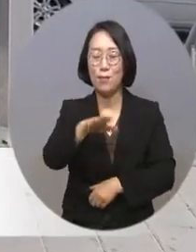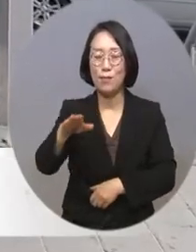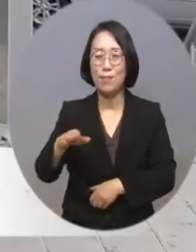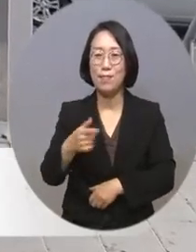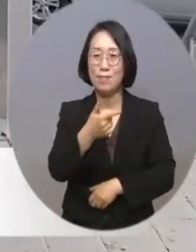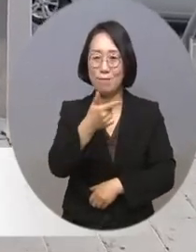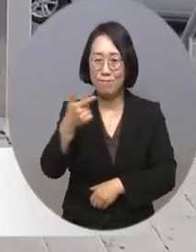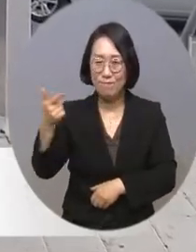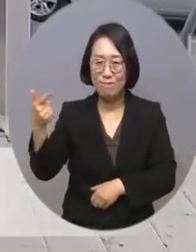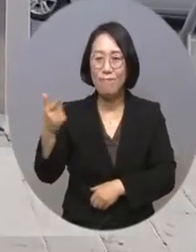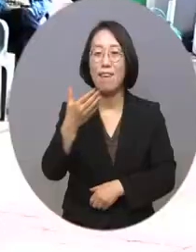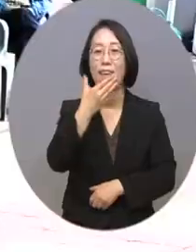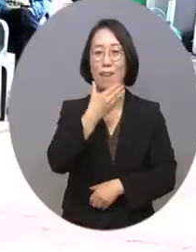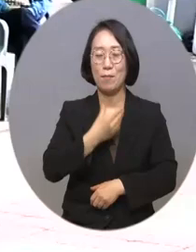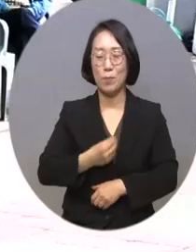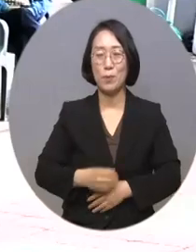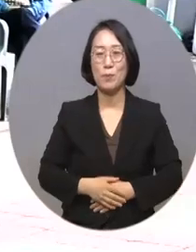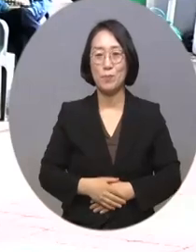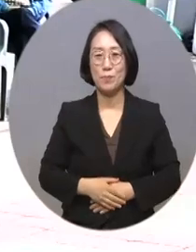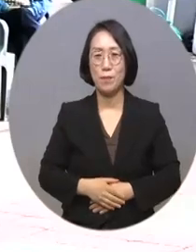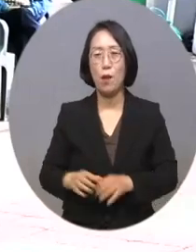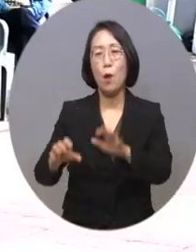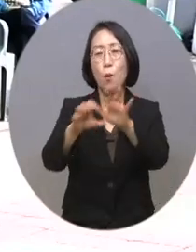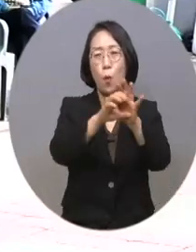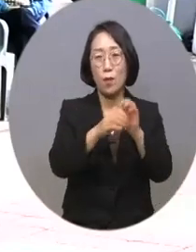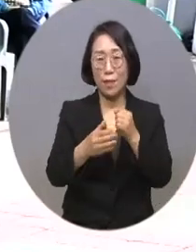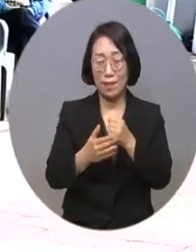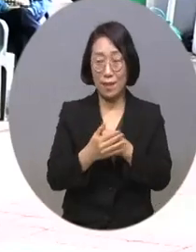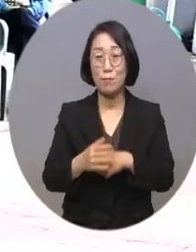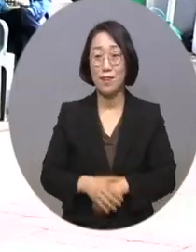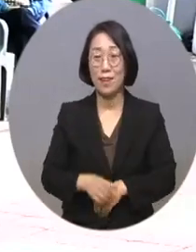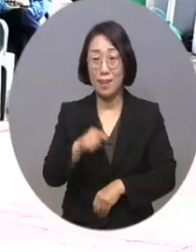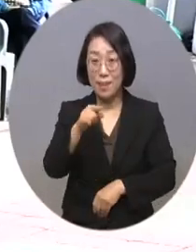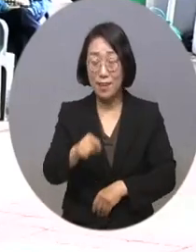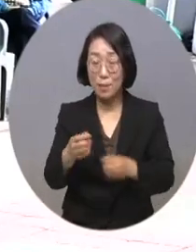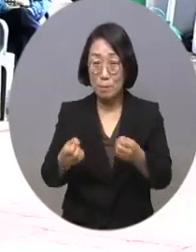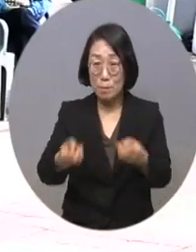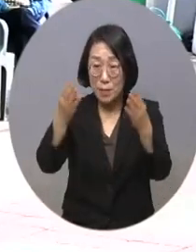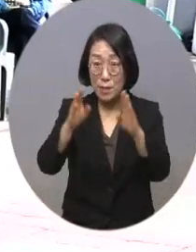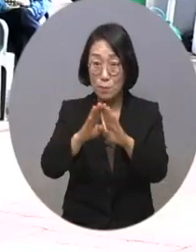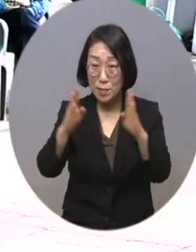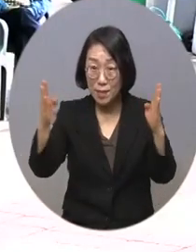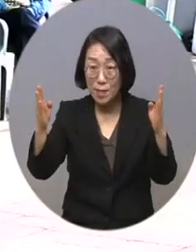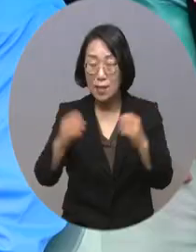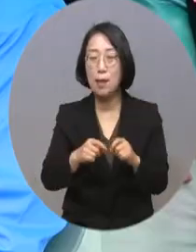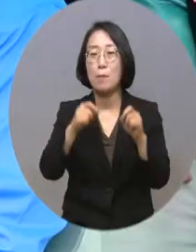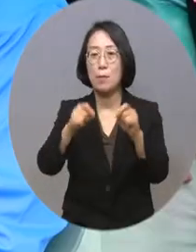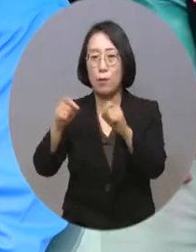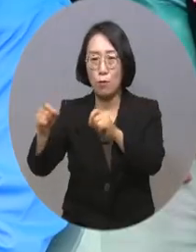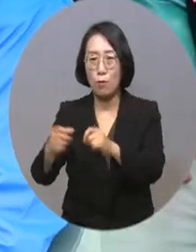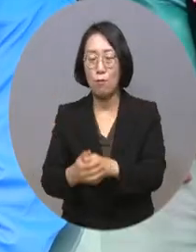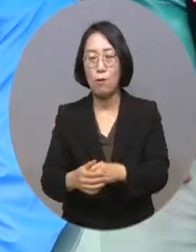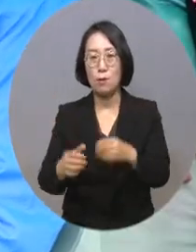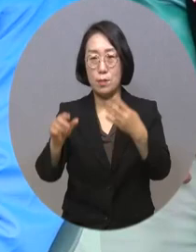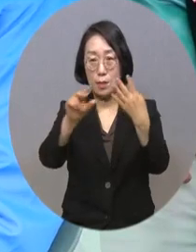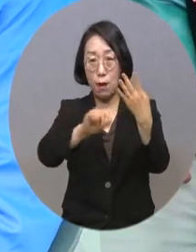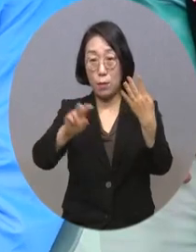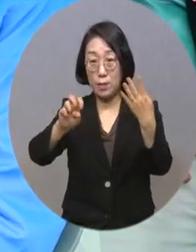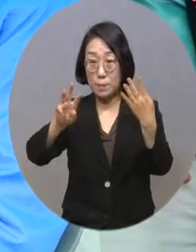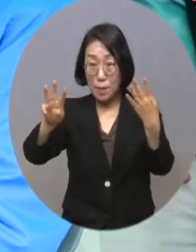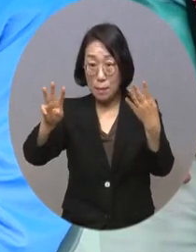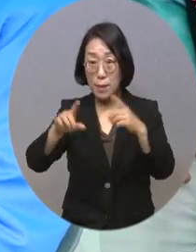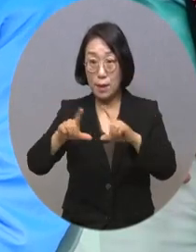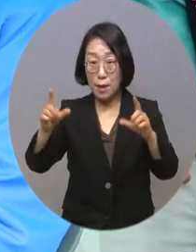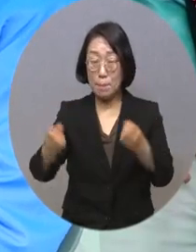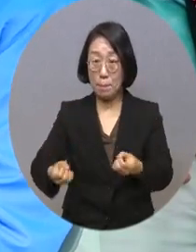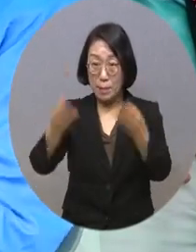좋습니다. 행복합니다. 코로나19로 5개 승강기 준공식을 미뤄왔던 주민들은 23일